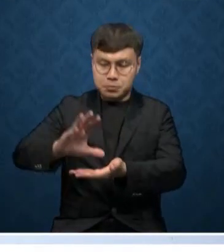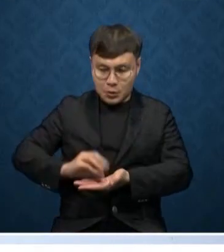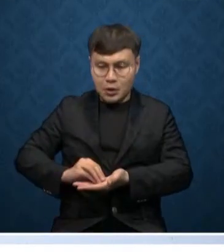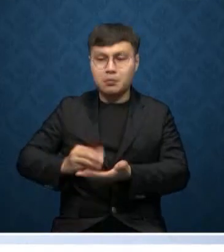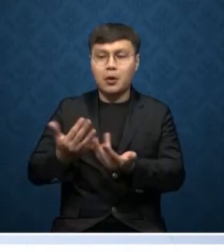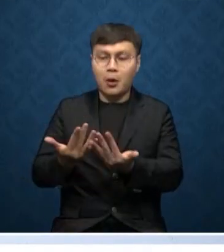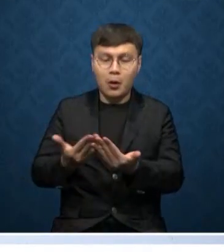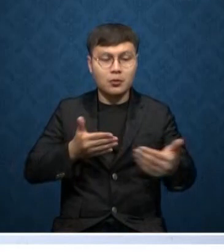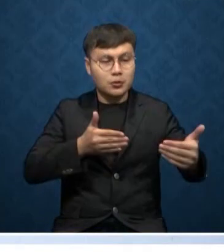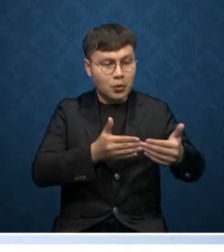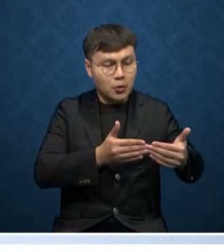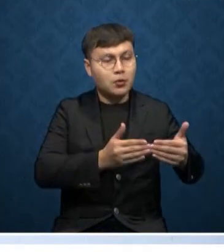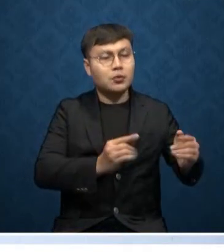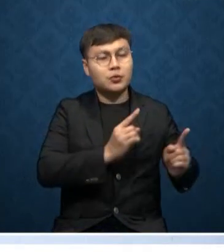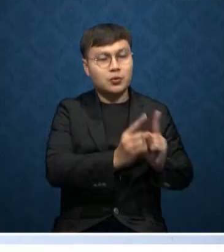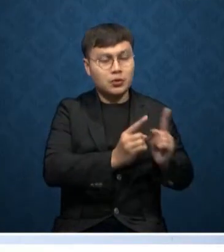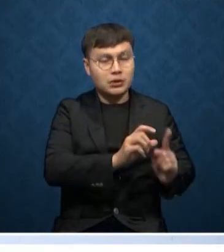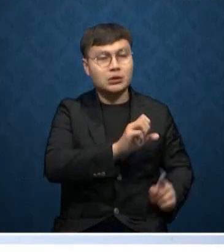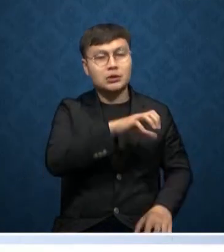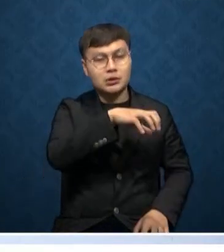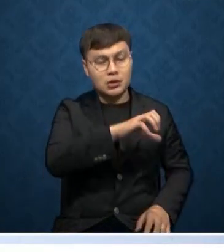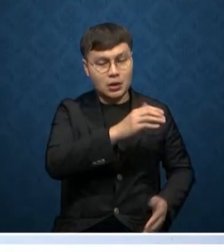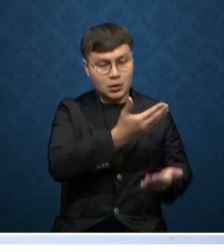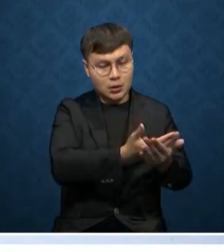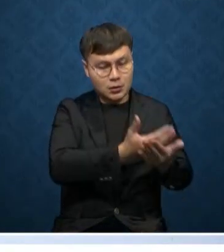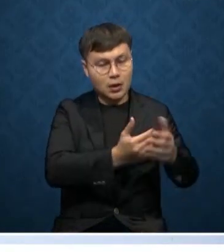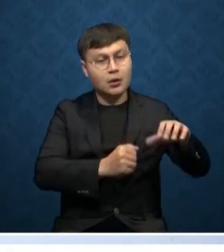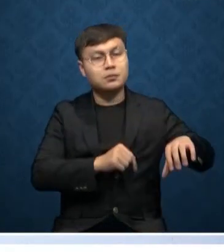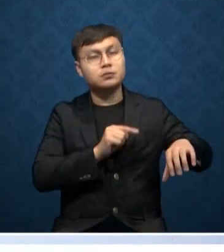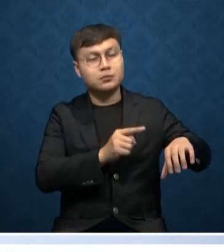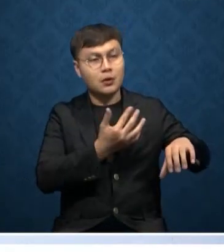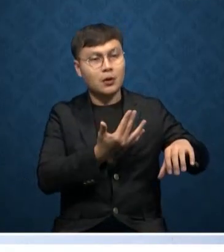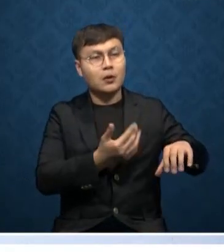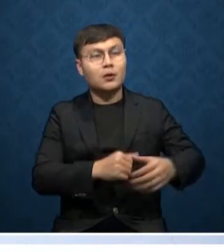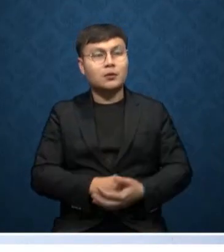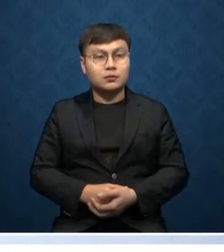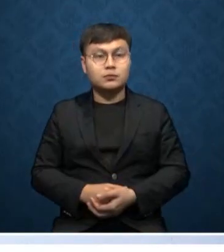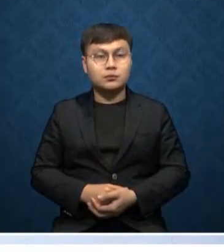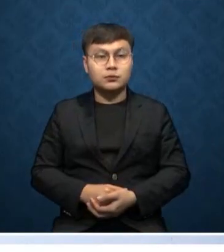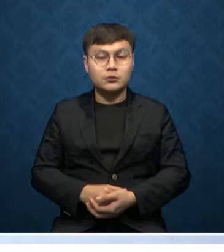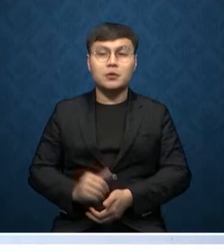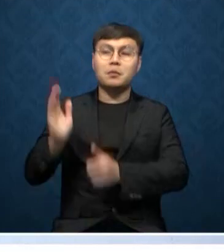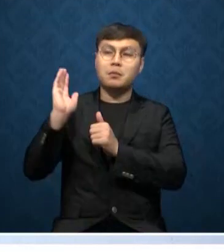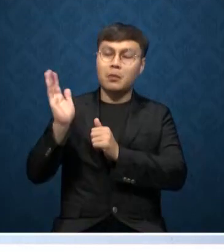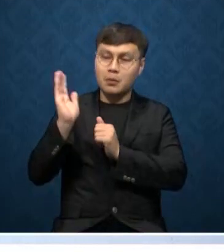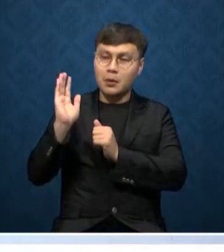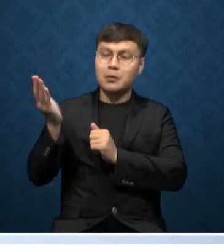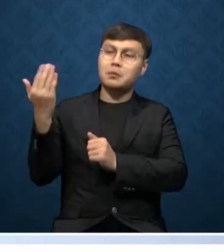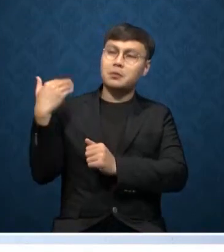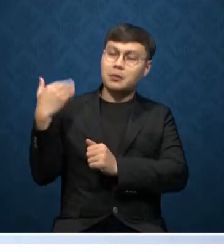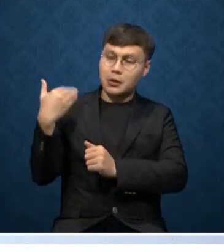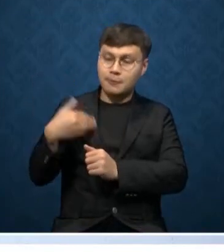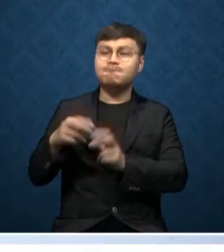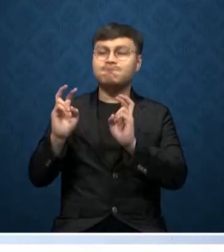งบประมาณแต่ก็ต้องเรียนว่าสิ่งที่ท่านเอ่อชาติท่านพลเอกชาติอุดมได้ได้อภิปรายเมื่อสักครู่นะครับก็เป็นเรื่อง